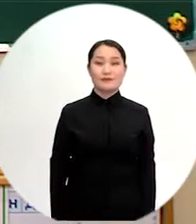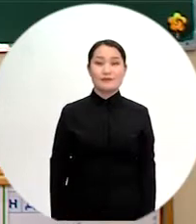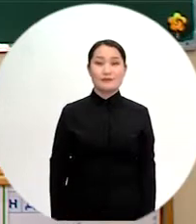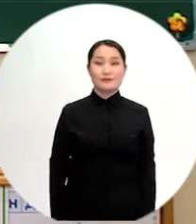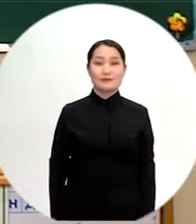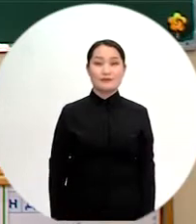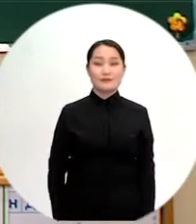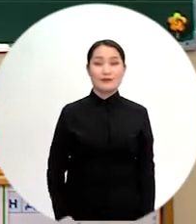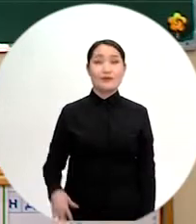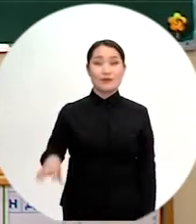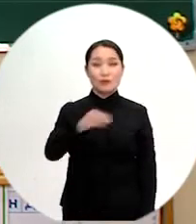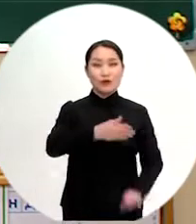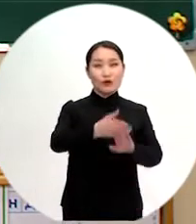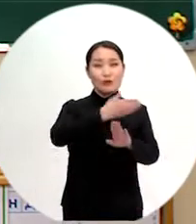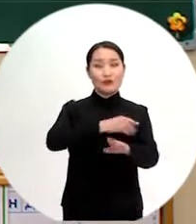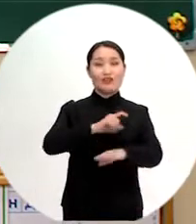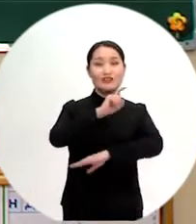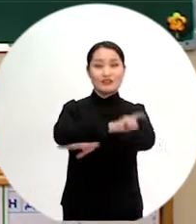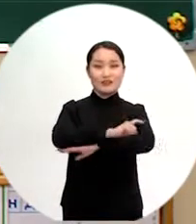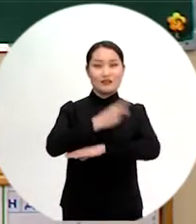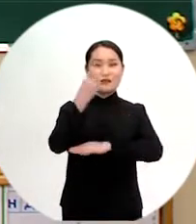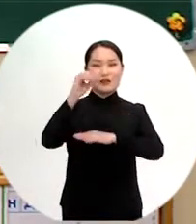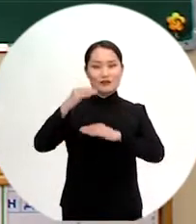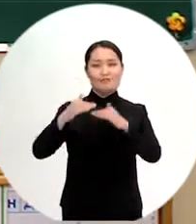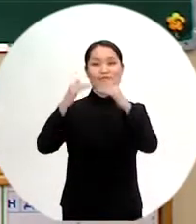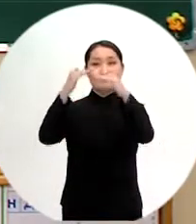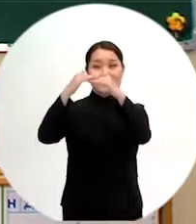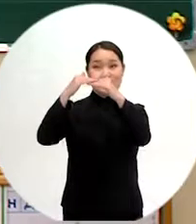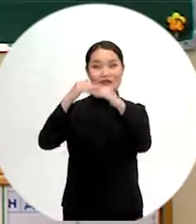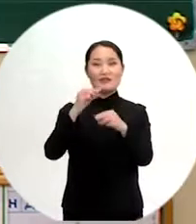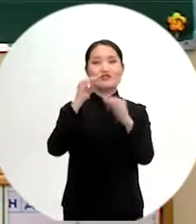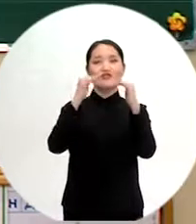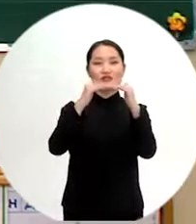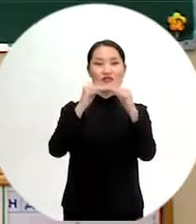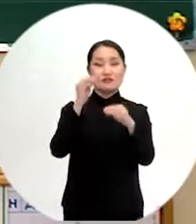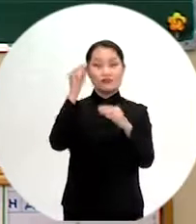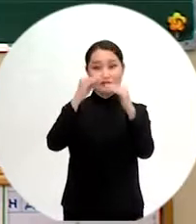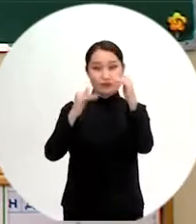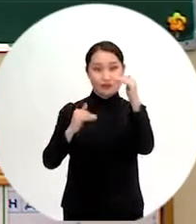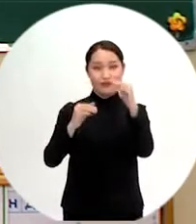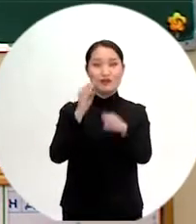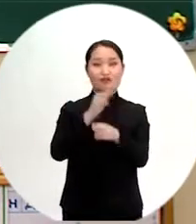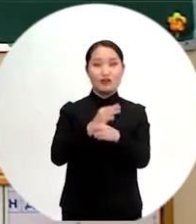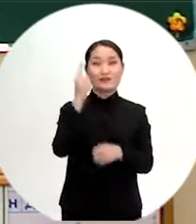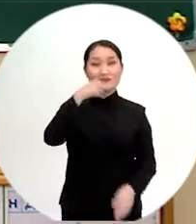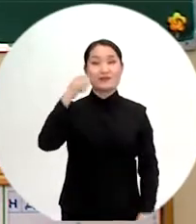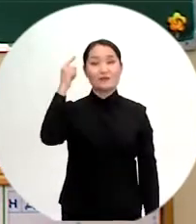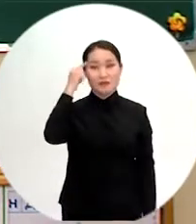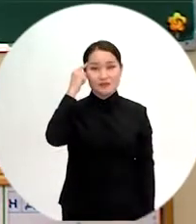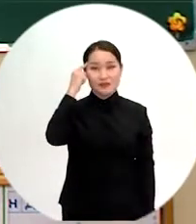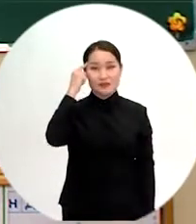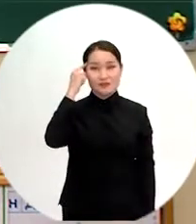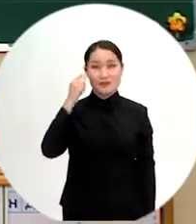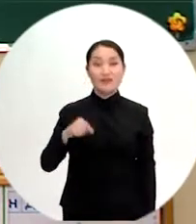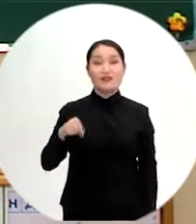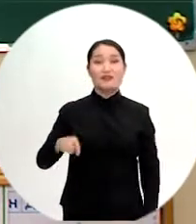Бид өмнөх хичээлээр 20 хүртэлх тооны тэгш сондготоог таньсан. Тэгвэл энэ